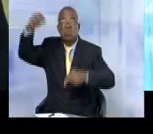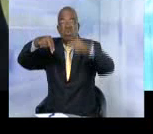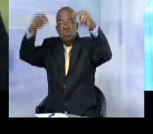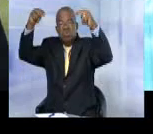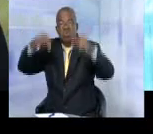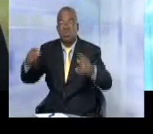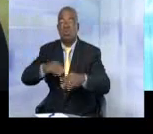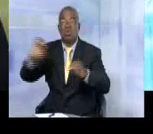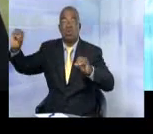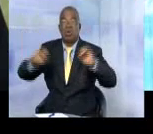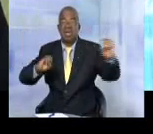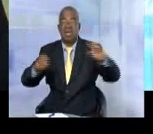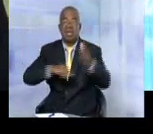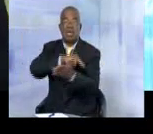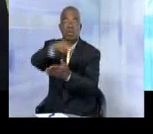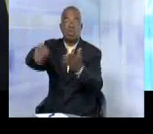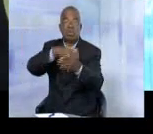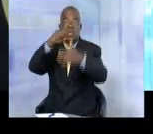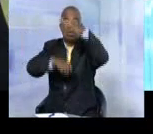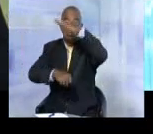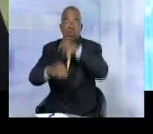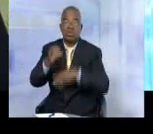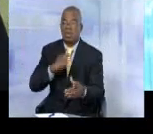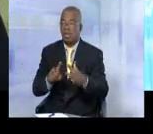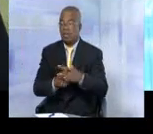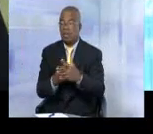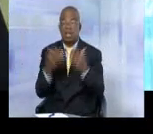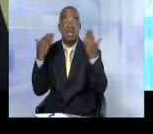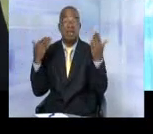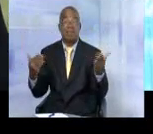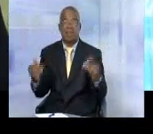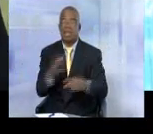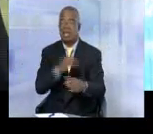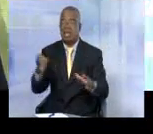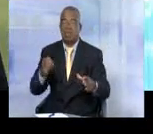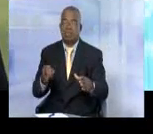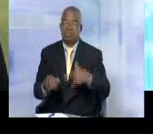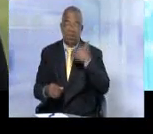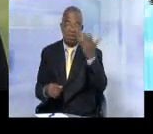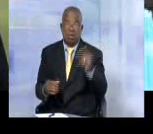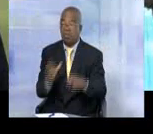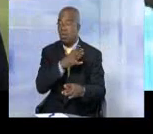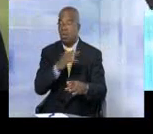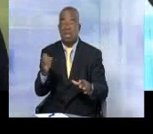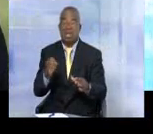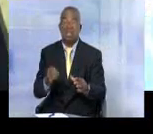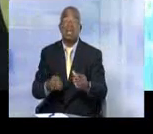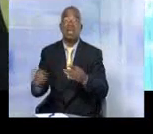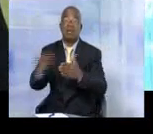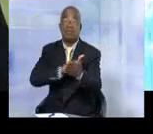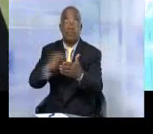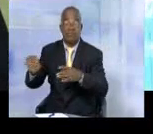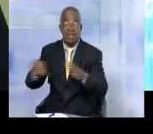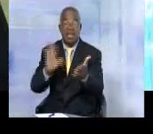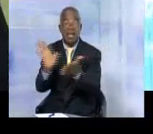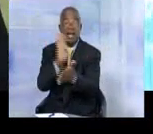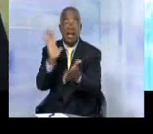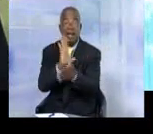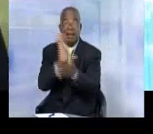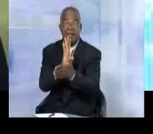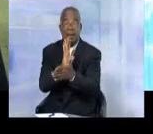Bouna et autres, à partir de maintenant, qu'ils fassent leur ACD, l'arrêté de concession définitive, qui va leur